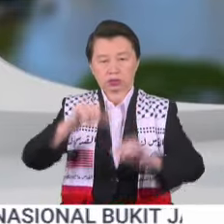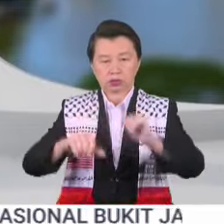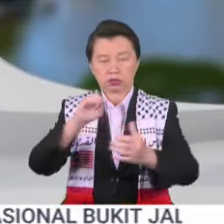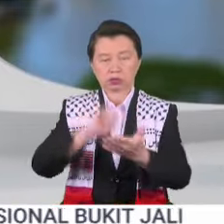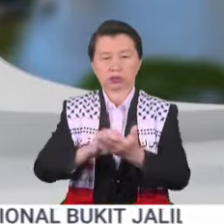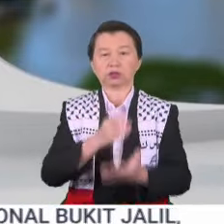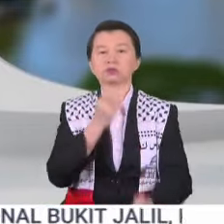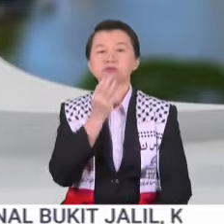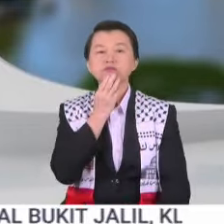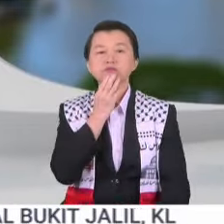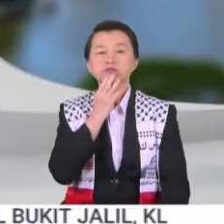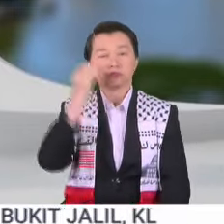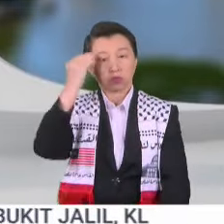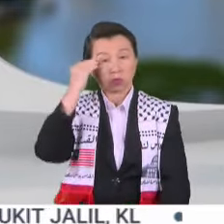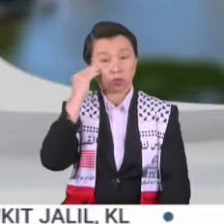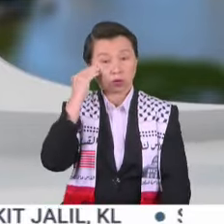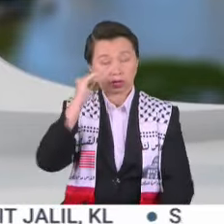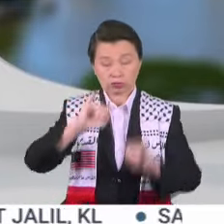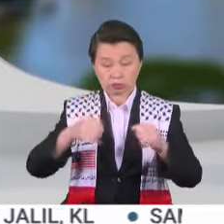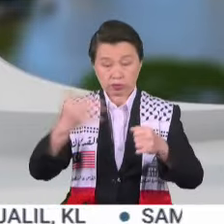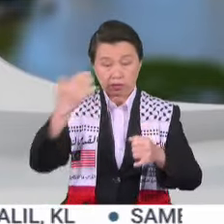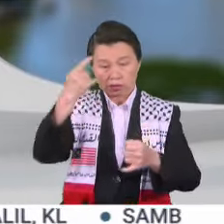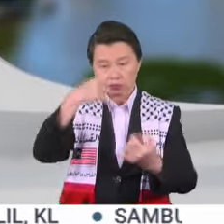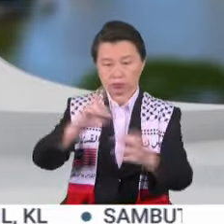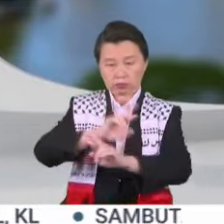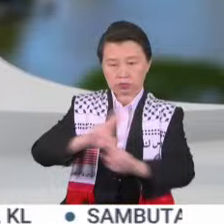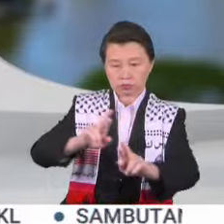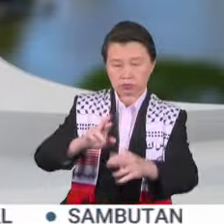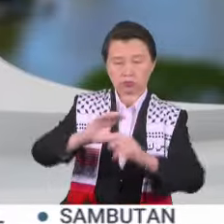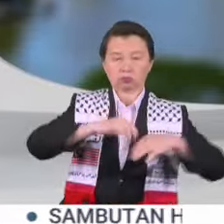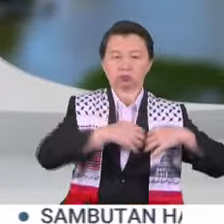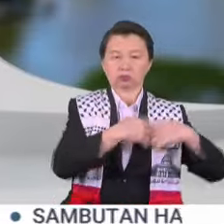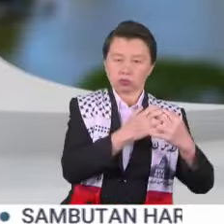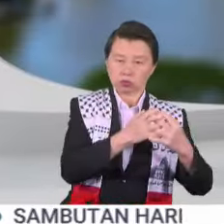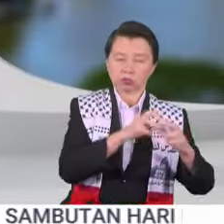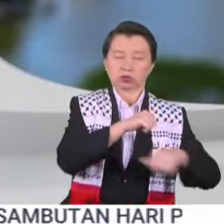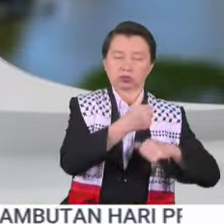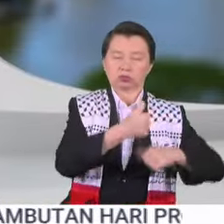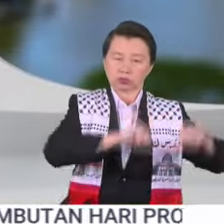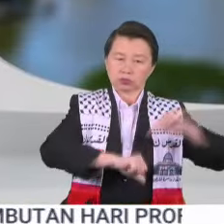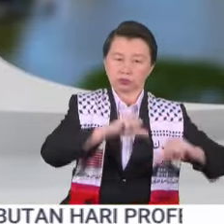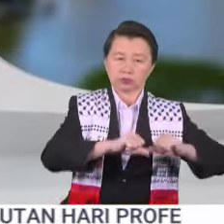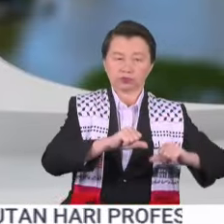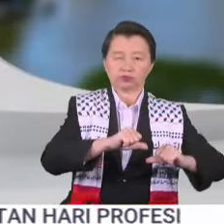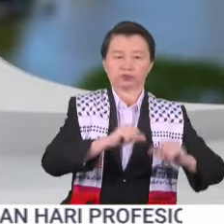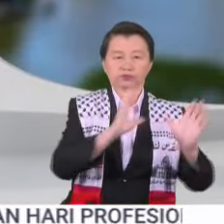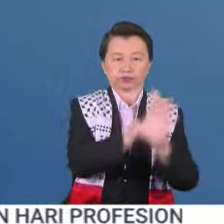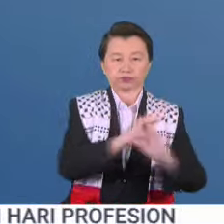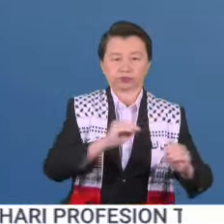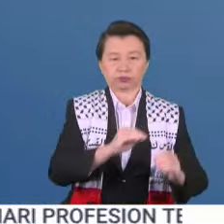di Korea pada Jumaat lepas sebagai persiapan untuk penubuhan Pusat Sains Sarawak.